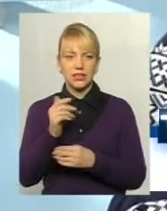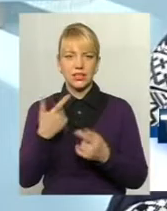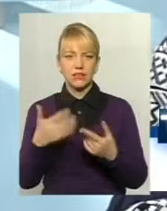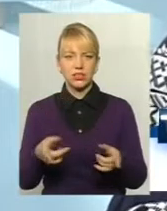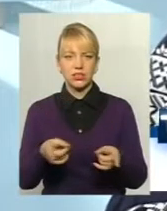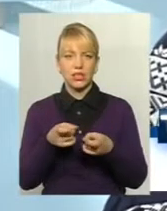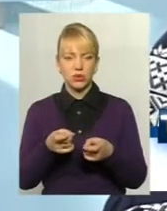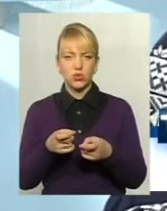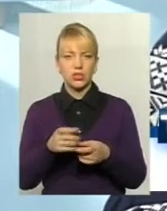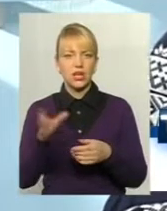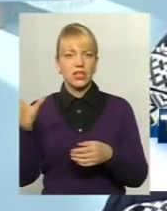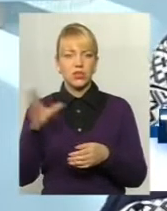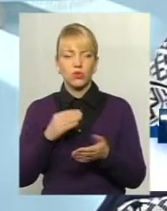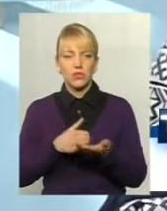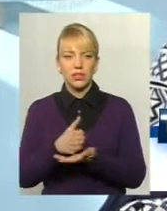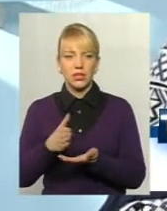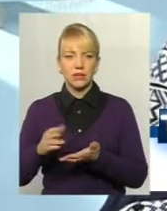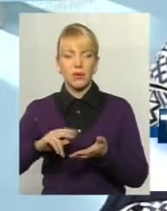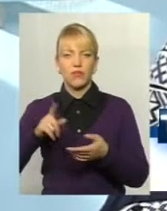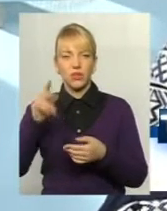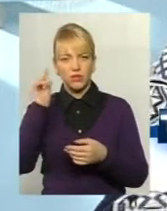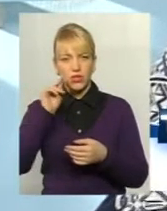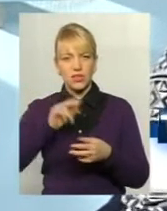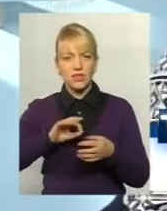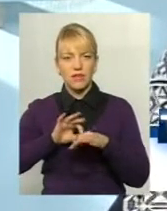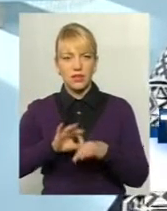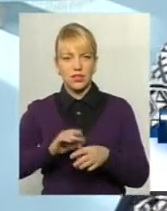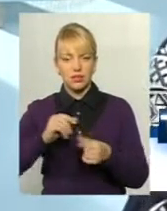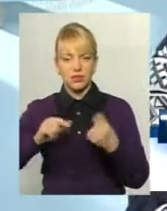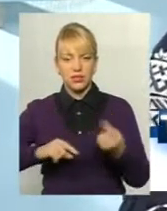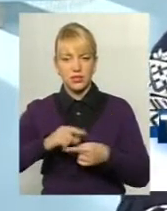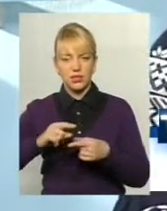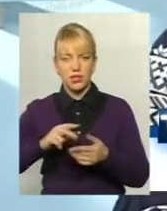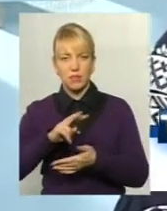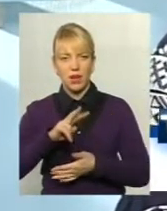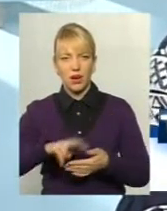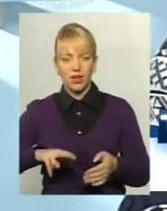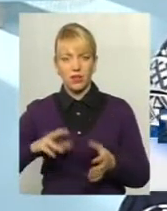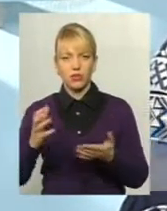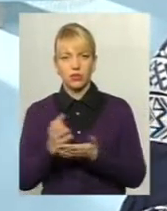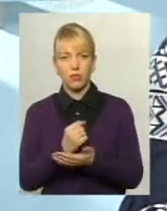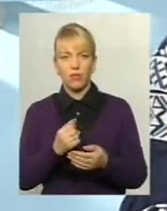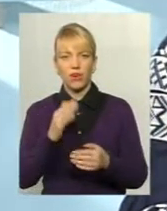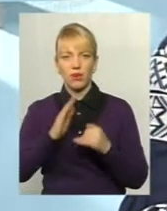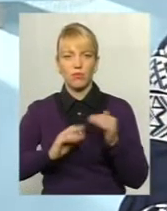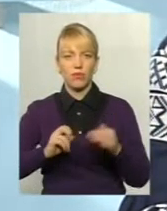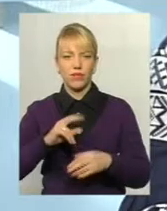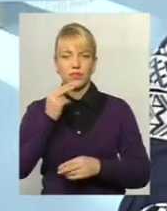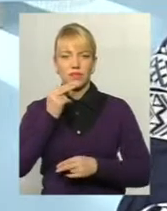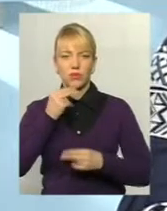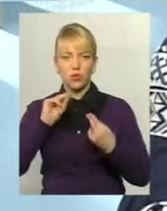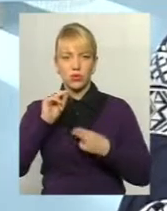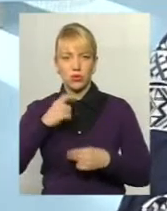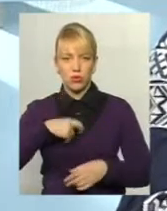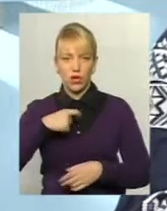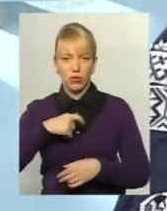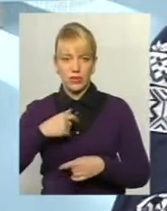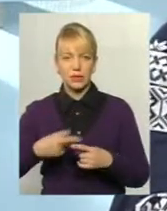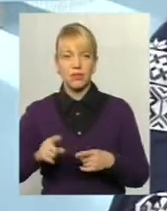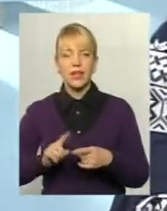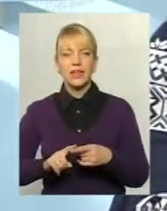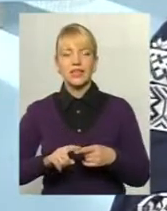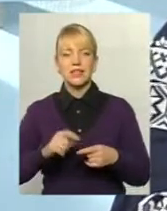залучена абсолютно до усіх ланок. Вона вчиться вести бізнес і паралельно здобуває певну професію, вдосконалює себе. Тобто це дійсно, це